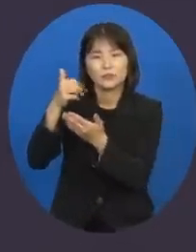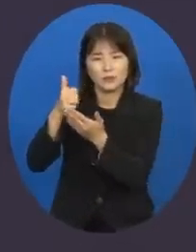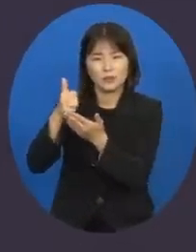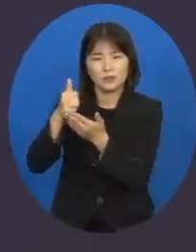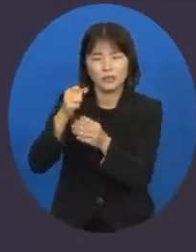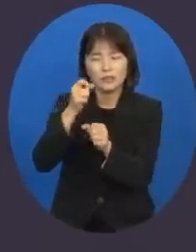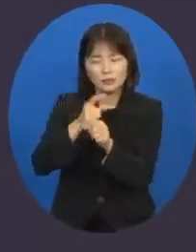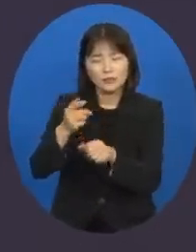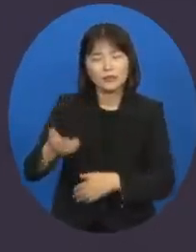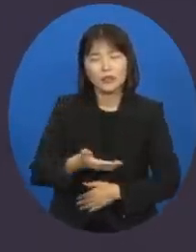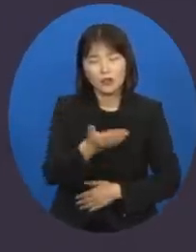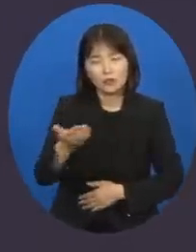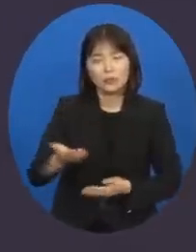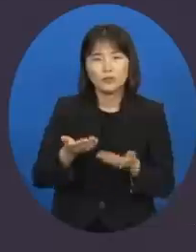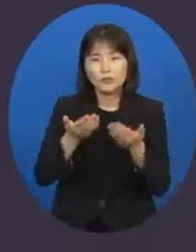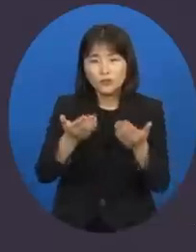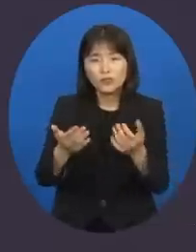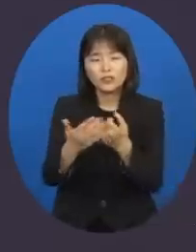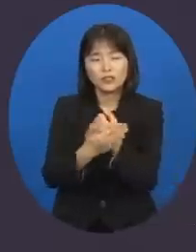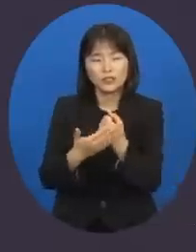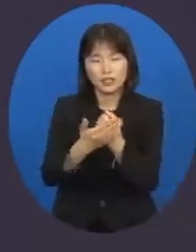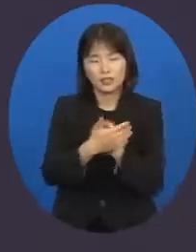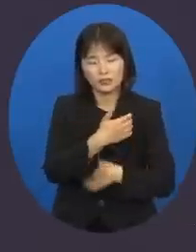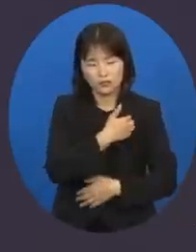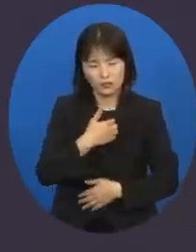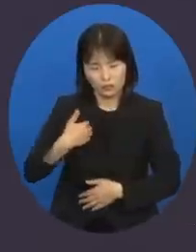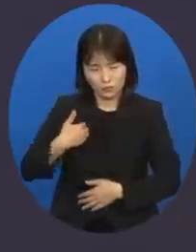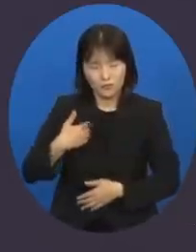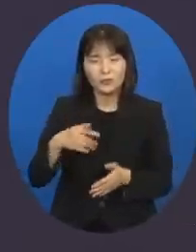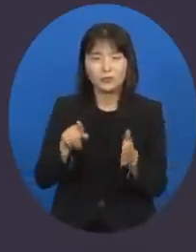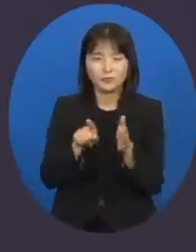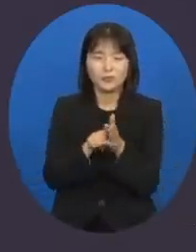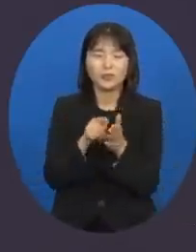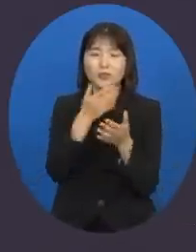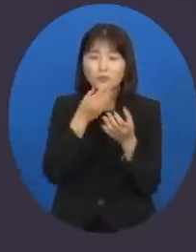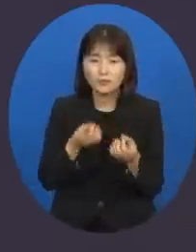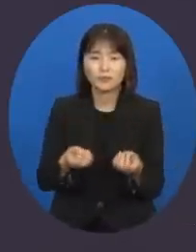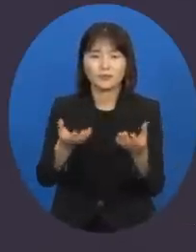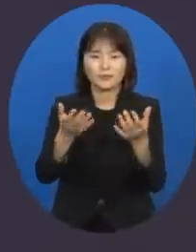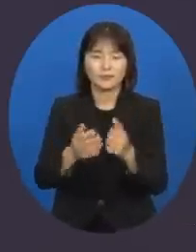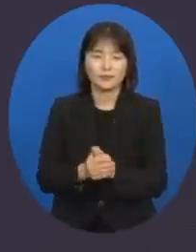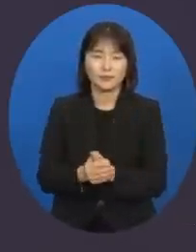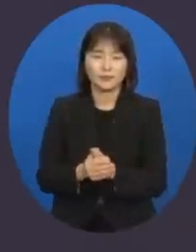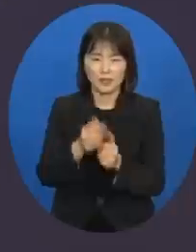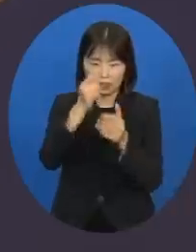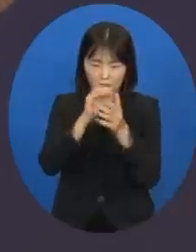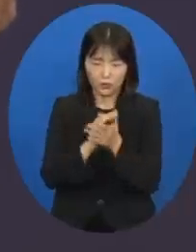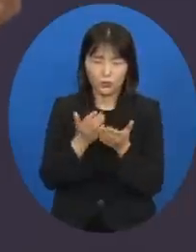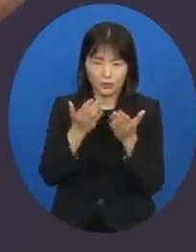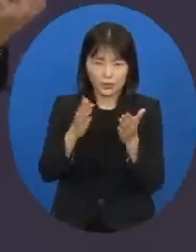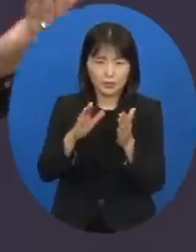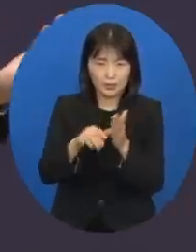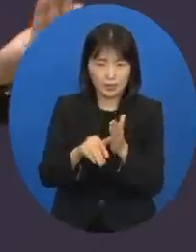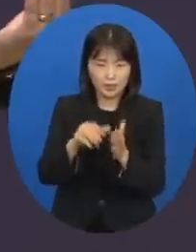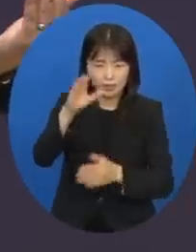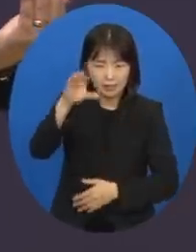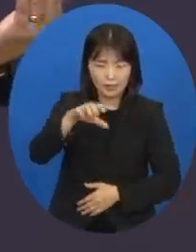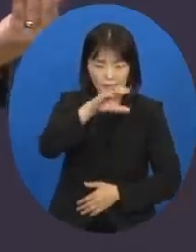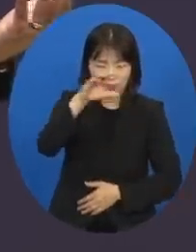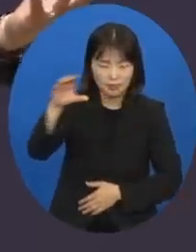이미 여러분들에게 주신 은혜가 여러분 족한 줄로 믿으시기를 축복합니다. 여러분 기도하실 때 우리 십자가